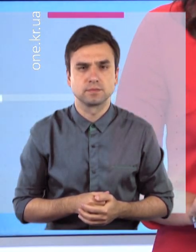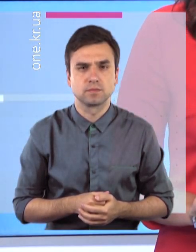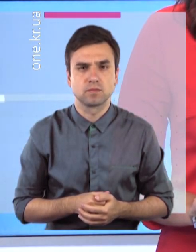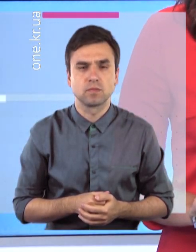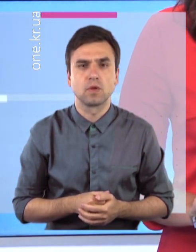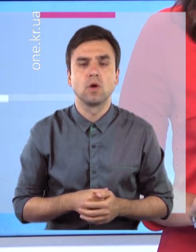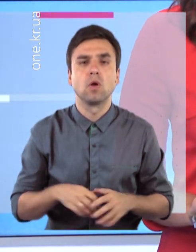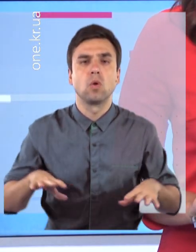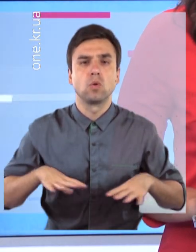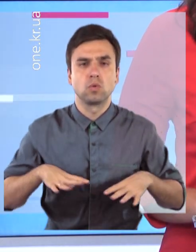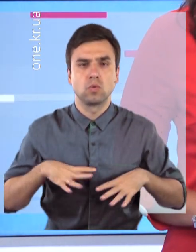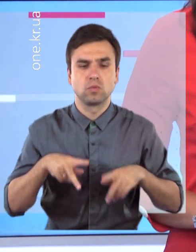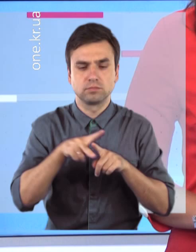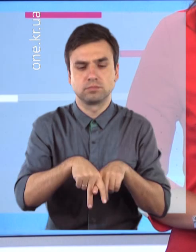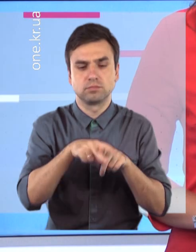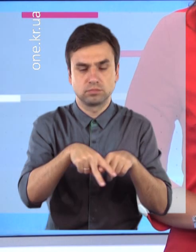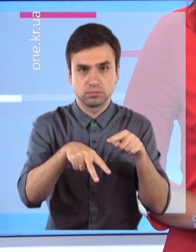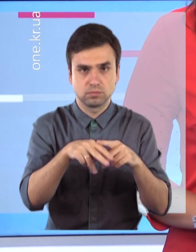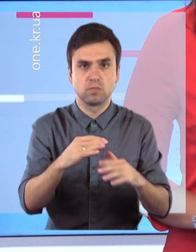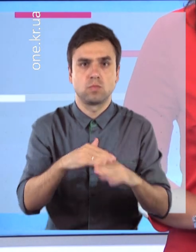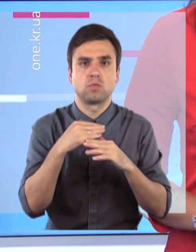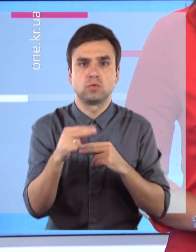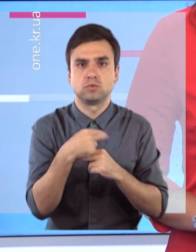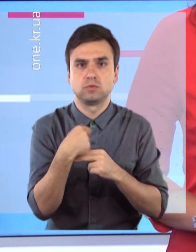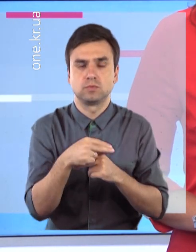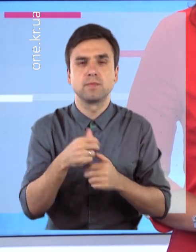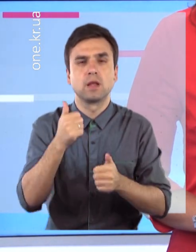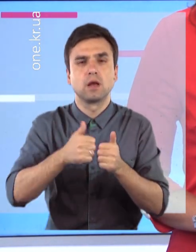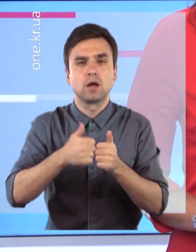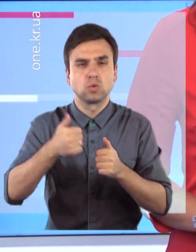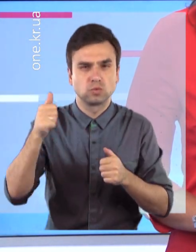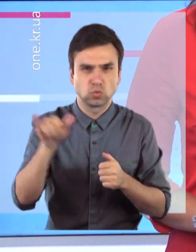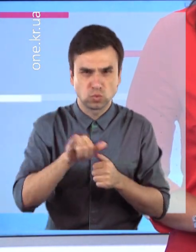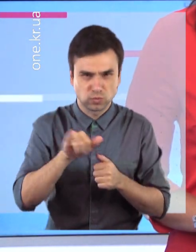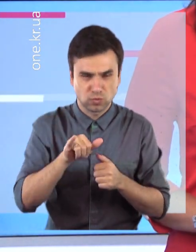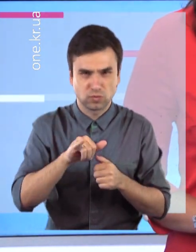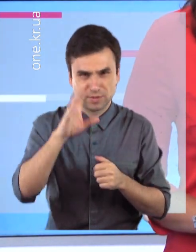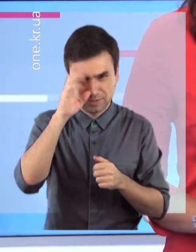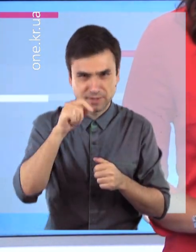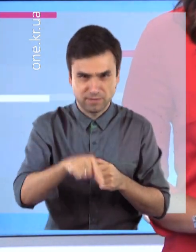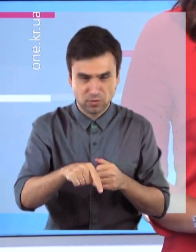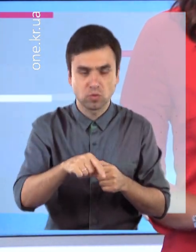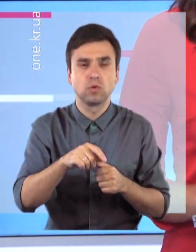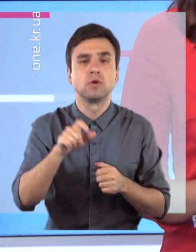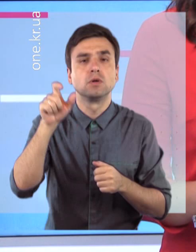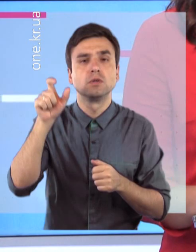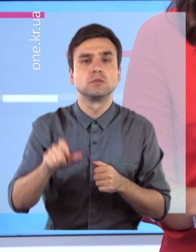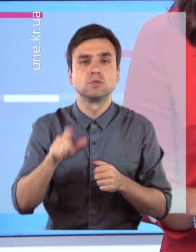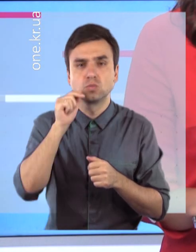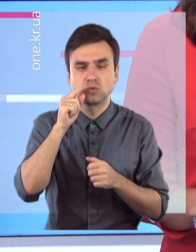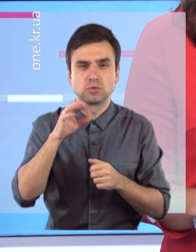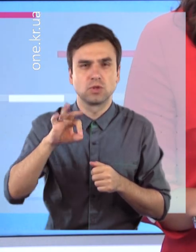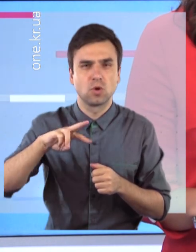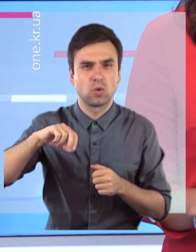Їзда верхи як метод реабілітації. Щосуботи у Кривому Розі небайдужий до життя та стану здоров'я особливих діток Олег